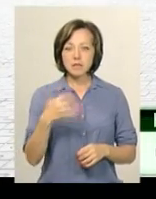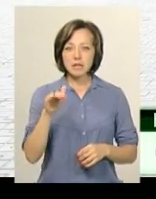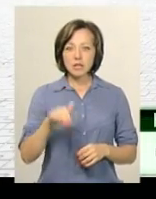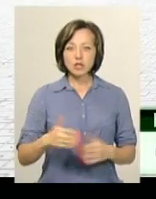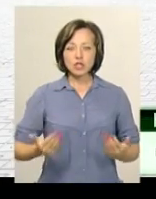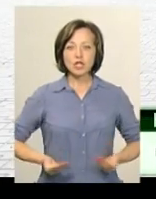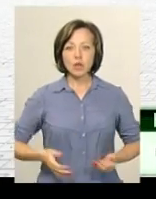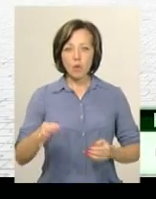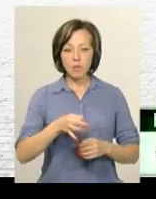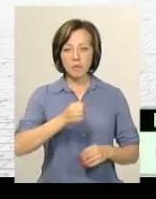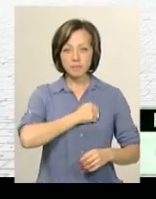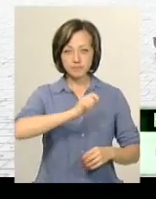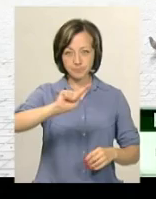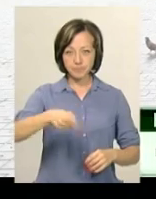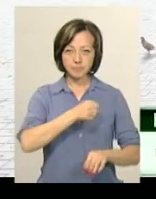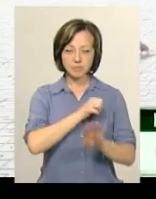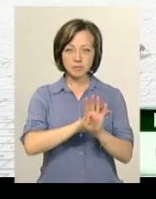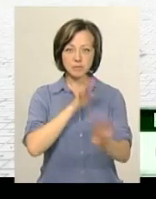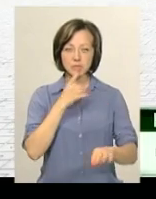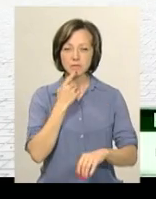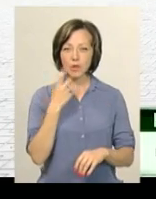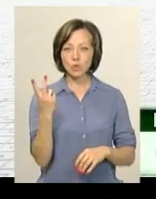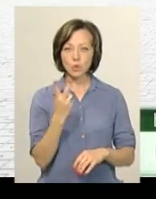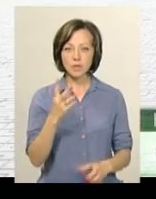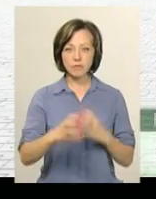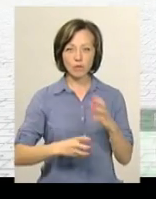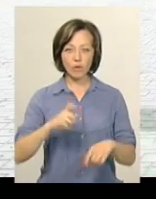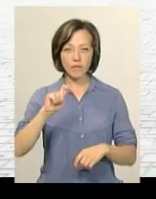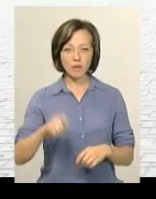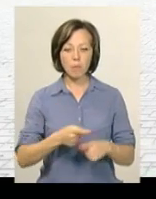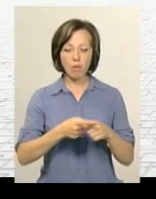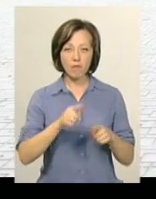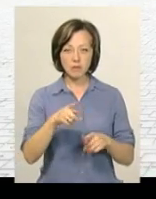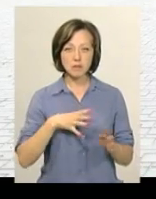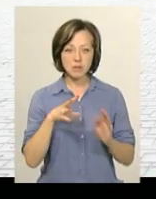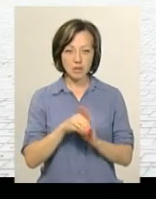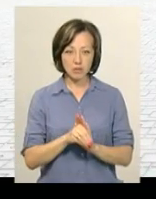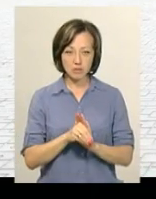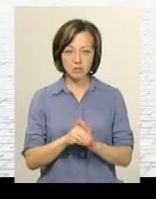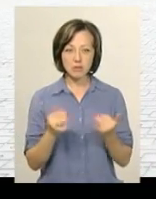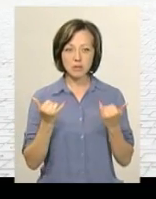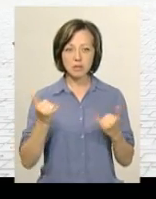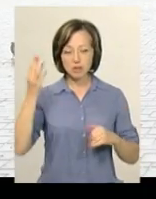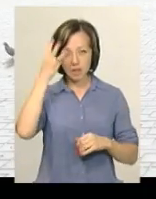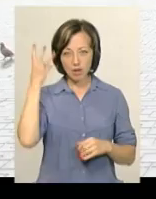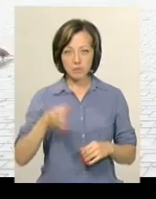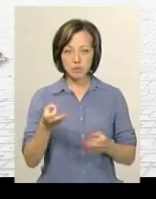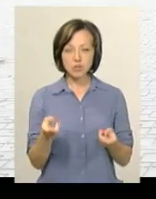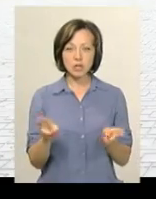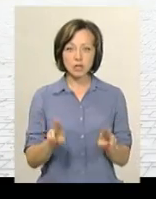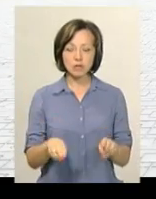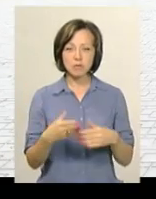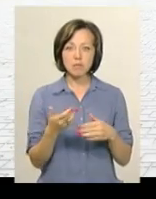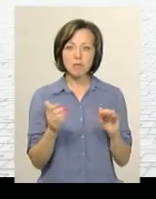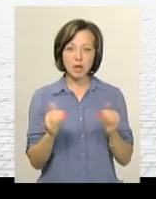були мобілізовані до лав Червоної армії під час Другої світової війни. Половина з них загинула. Нині на Хмельниччині залишилось